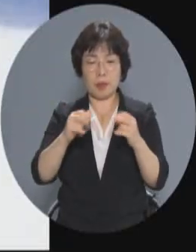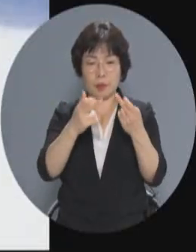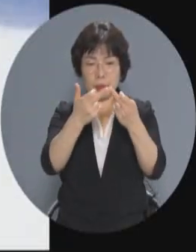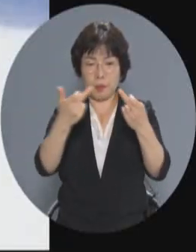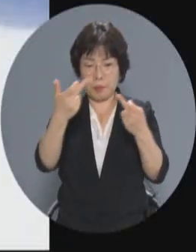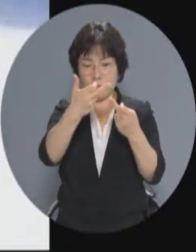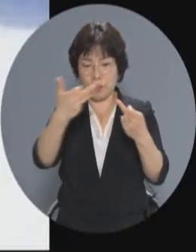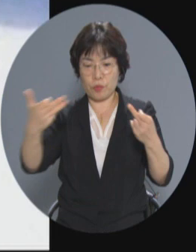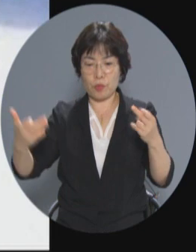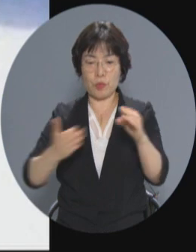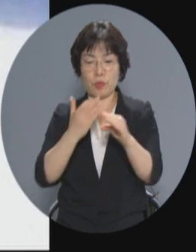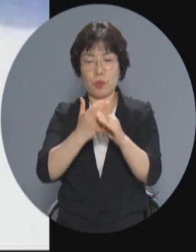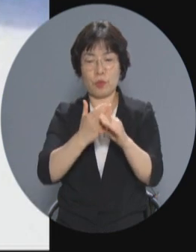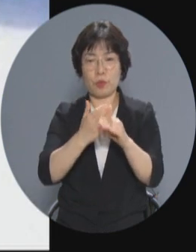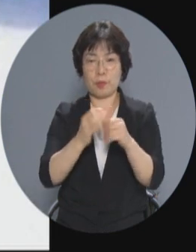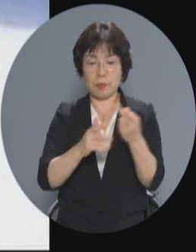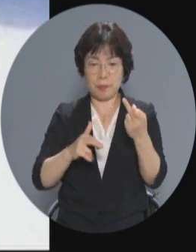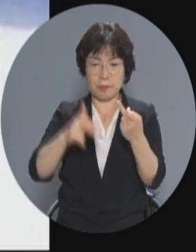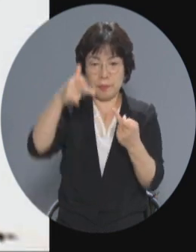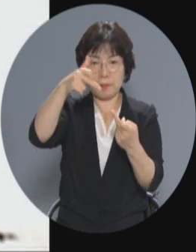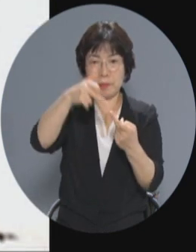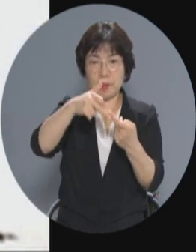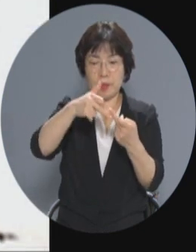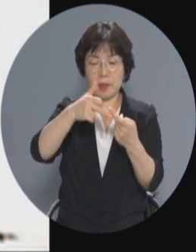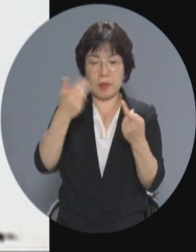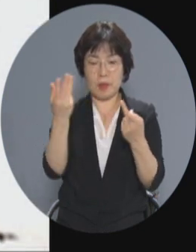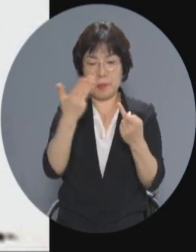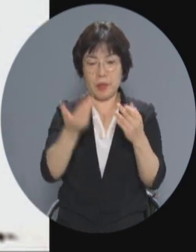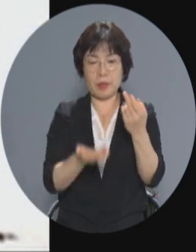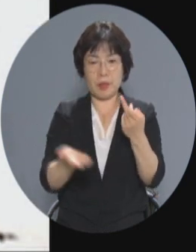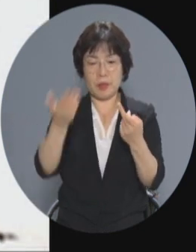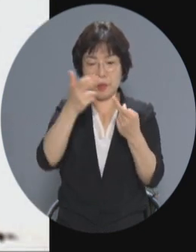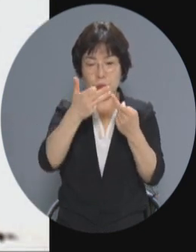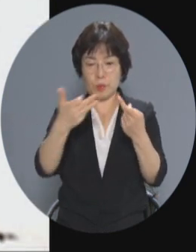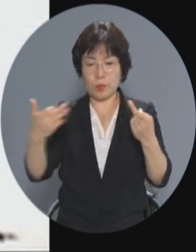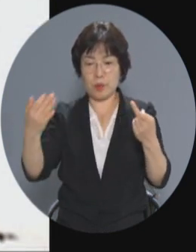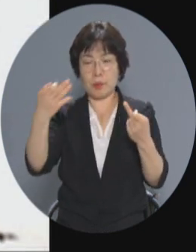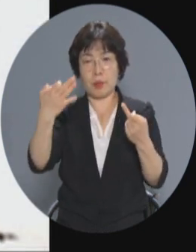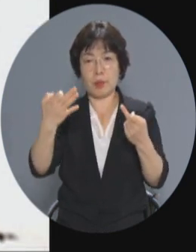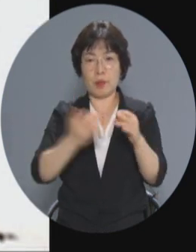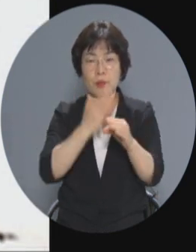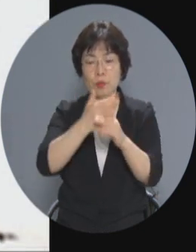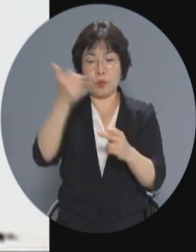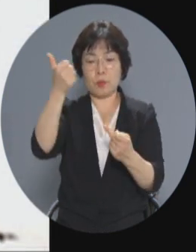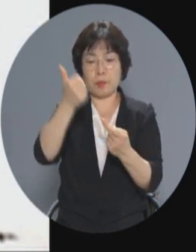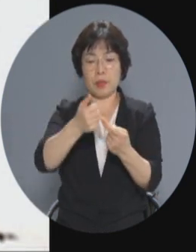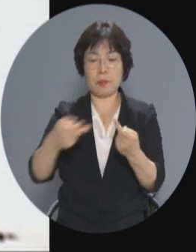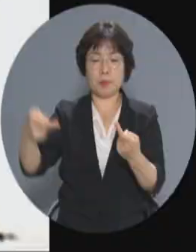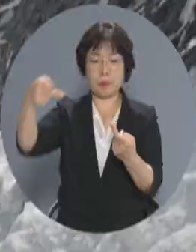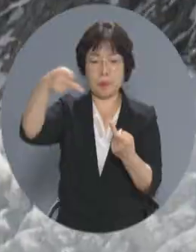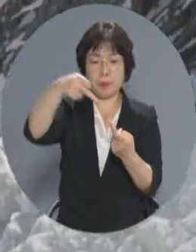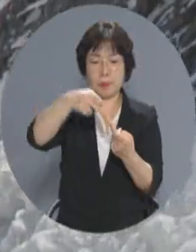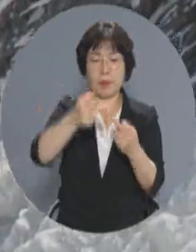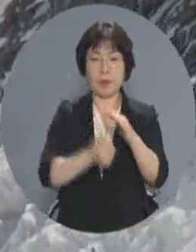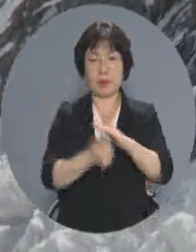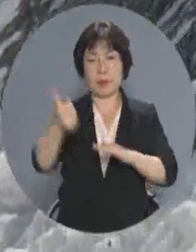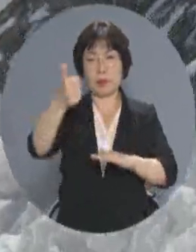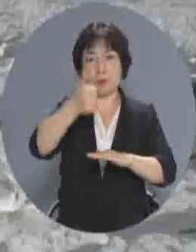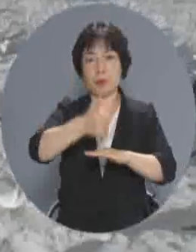정상에 올랐습니다. 히말라야의 8,000m가 넘는 14좌 가운데 마지막 봉우리 등정에